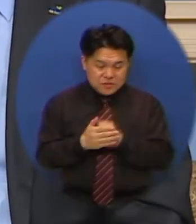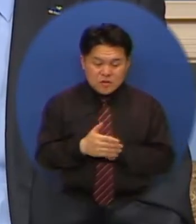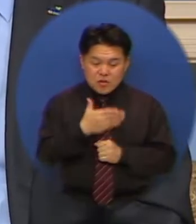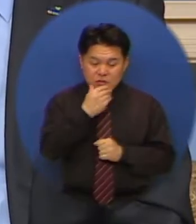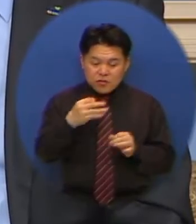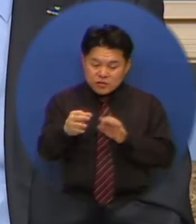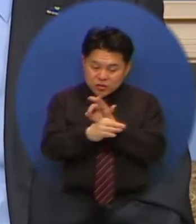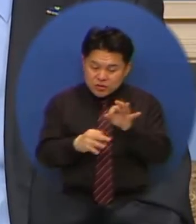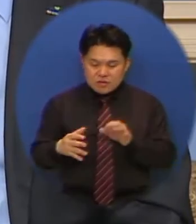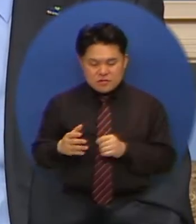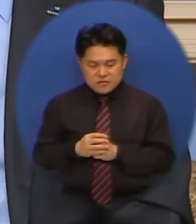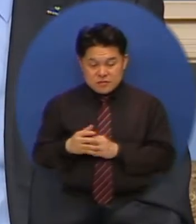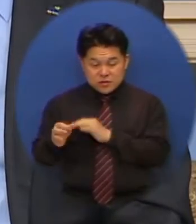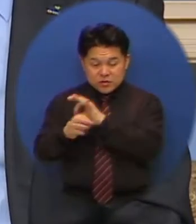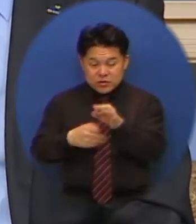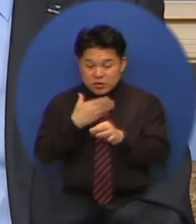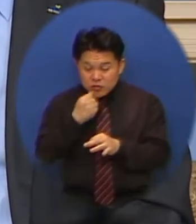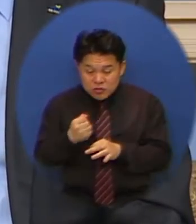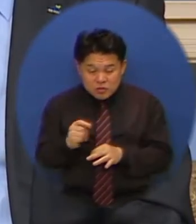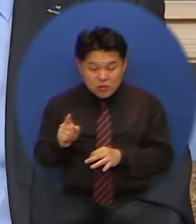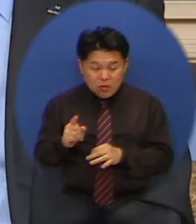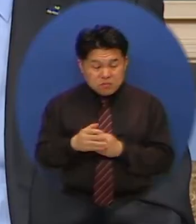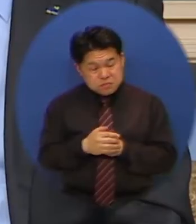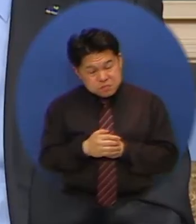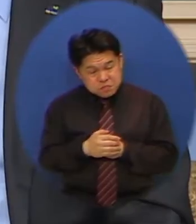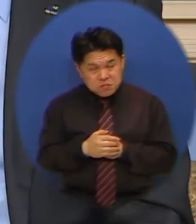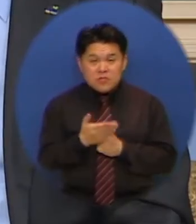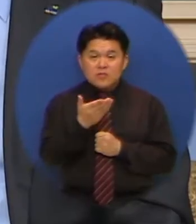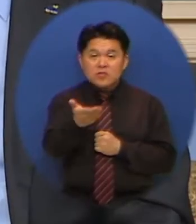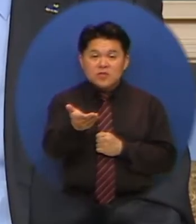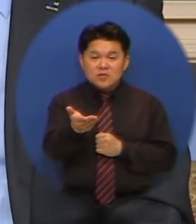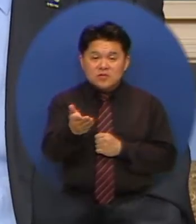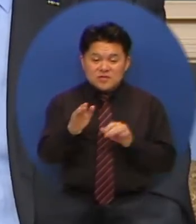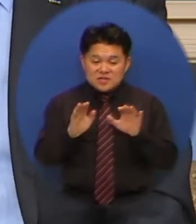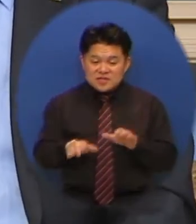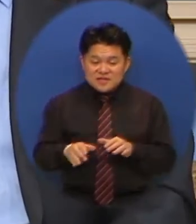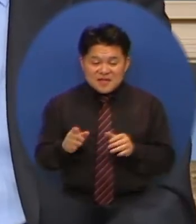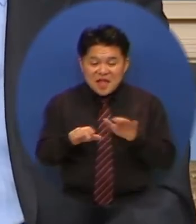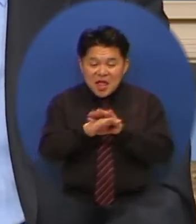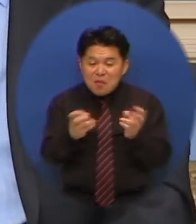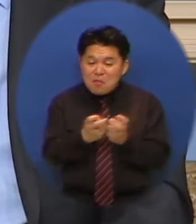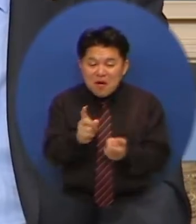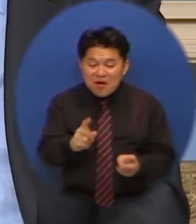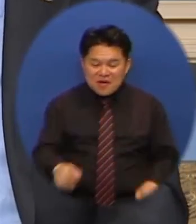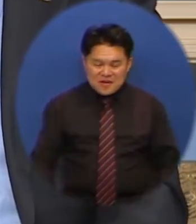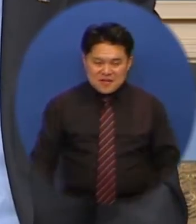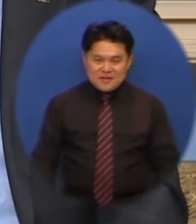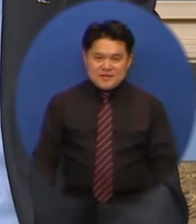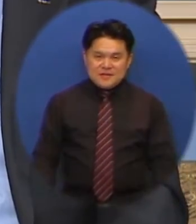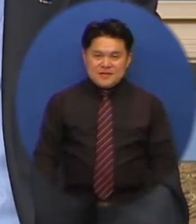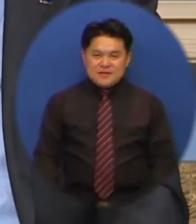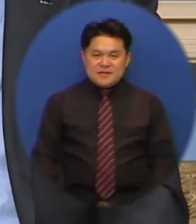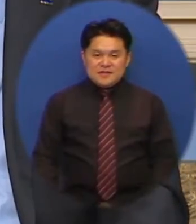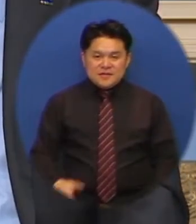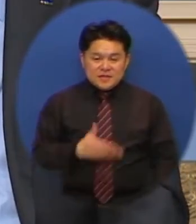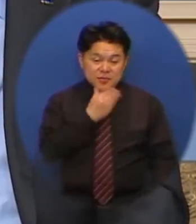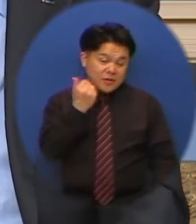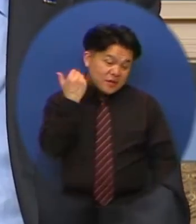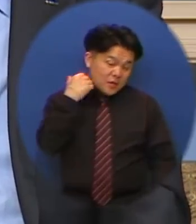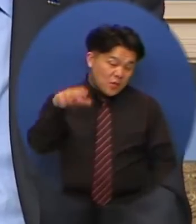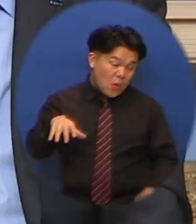우리나라 어떻게 이러한 부분을 협의 회장 이제 되셨는데요. 해결해야 되나요? 복지